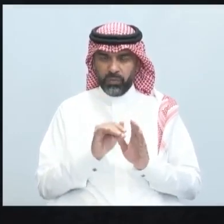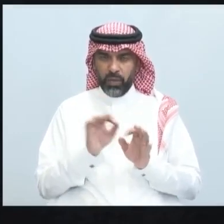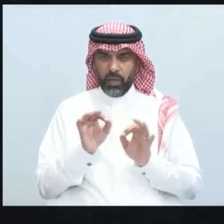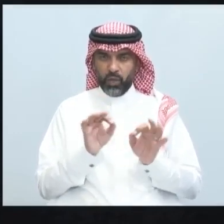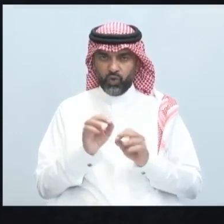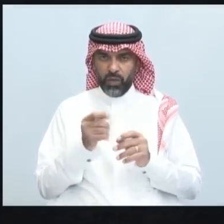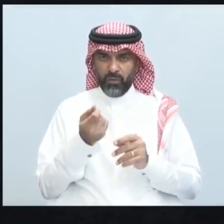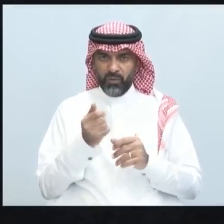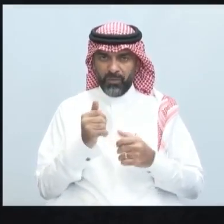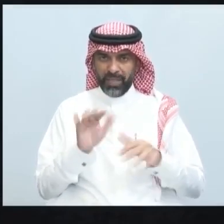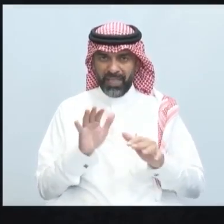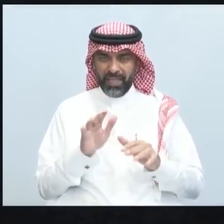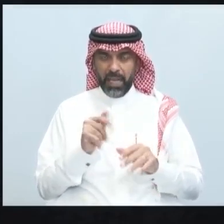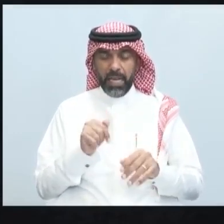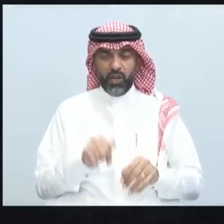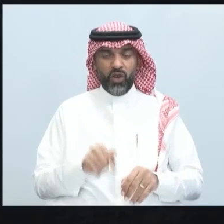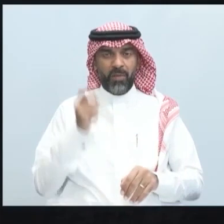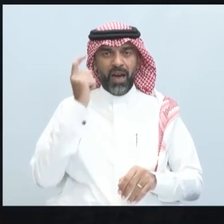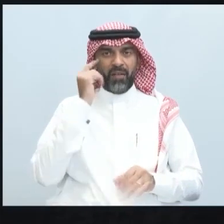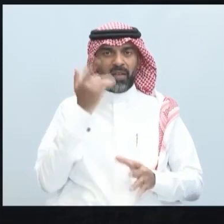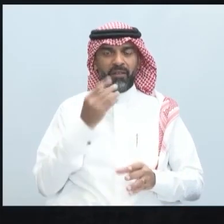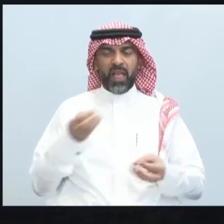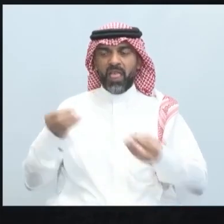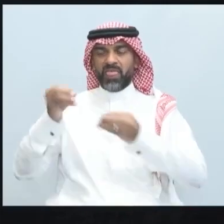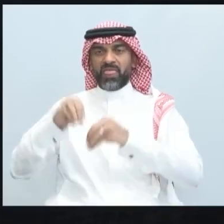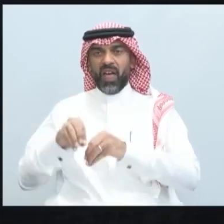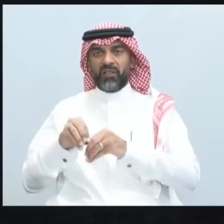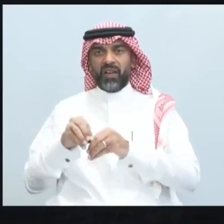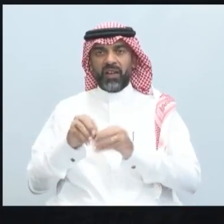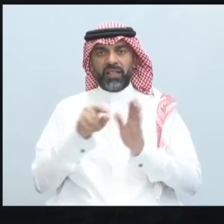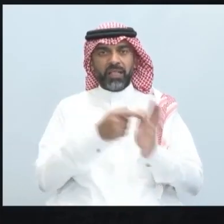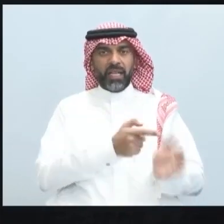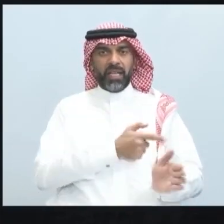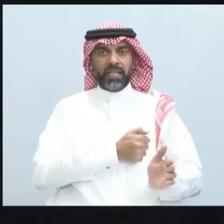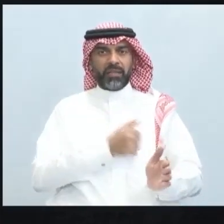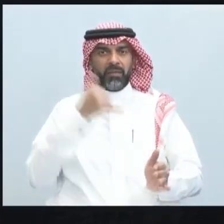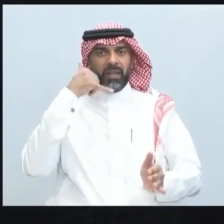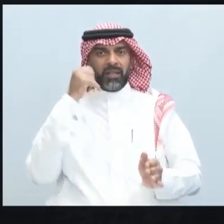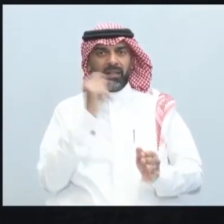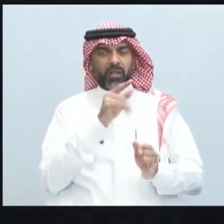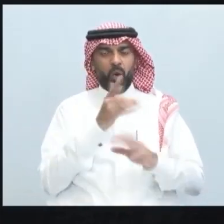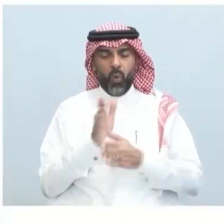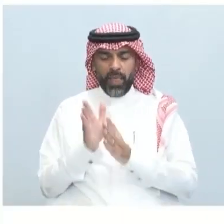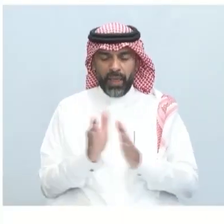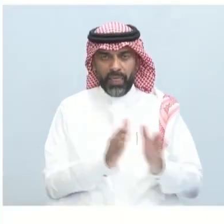المجانية، الآن سنتعلم في درسنا اليوم إضافة جهات الاتصال بالإضافة إلى تنظيم هذه الجهات.